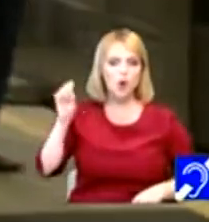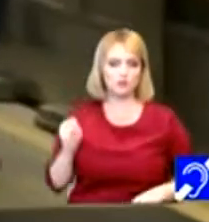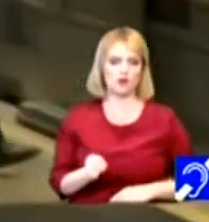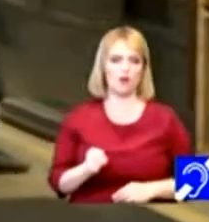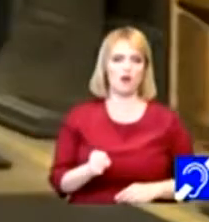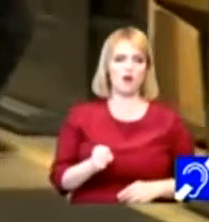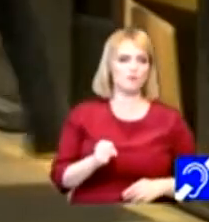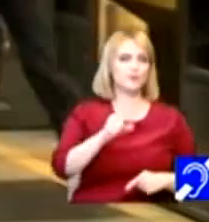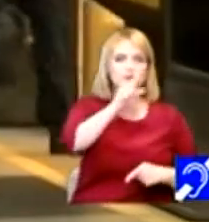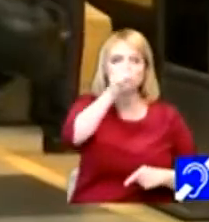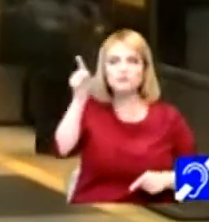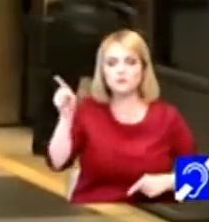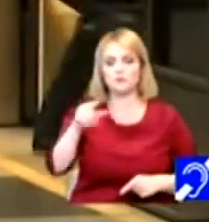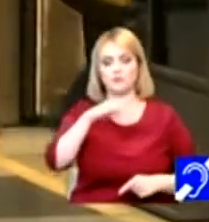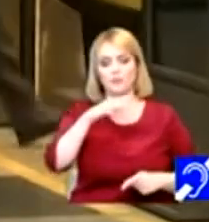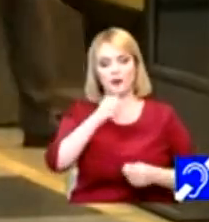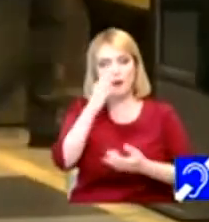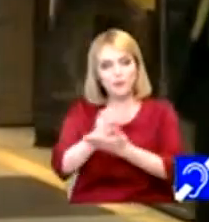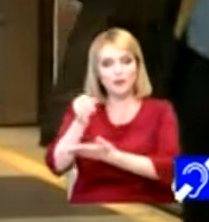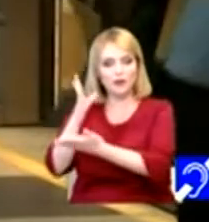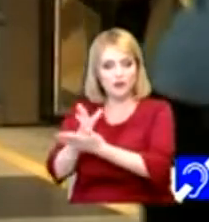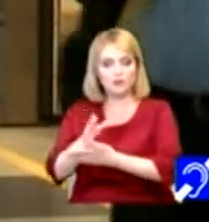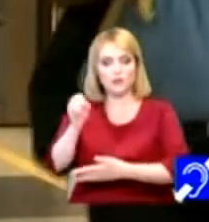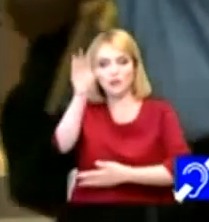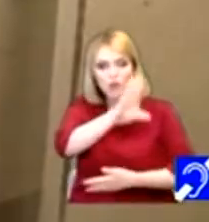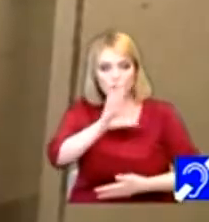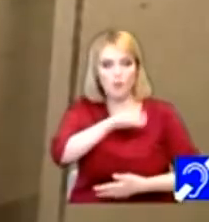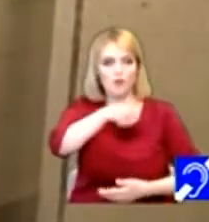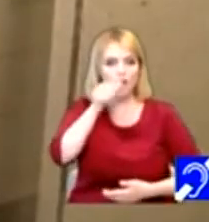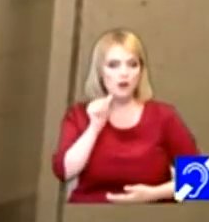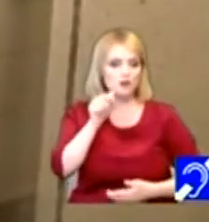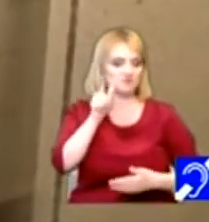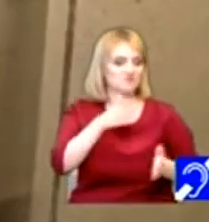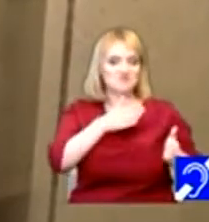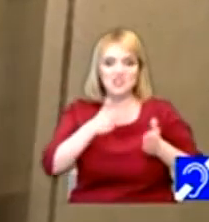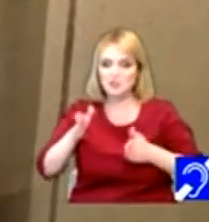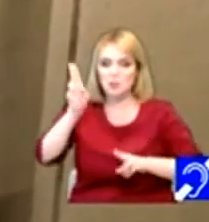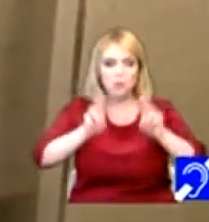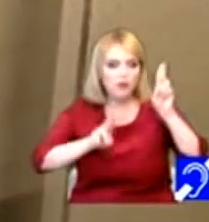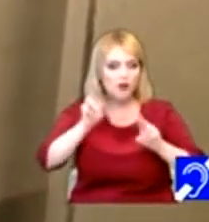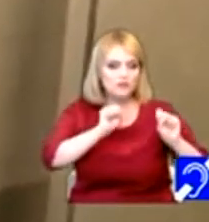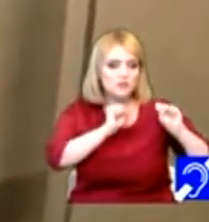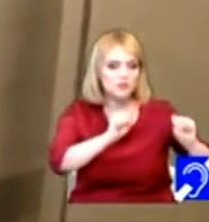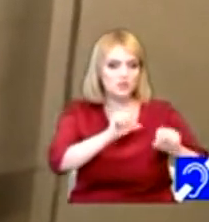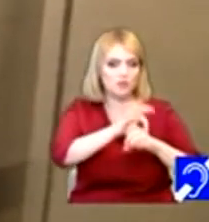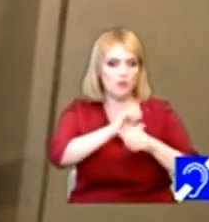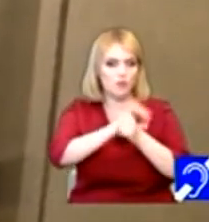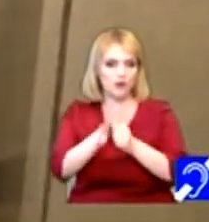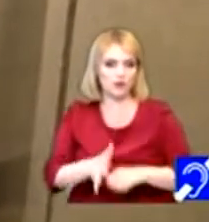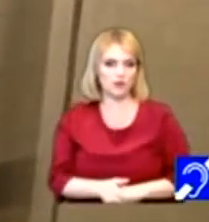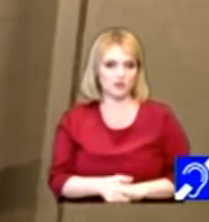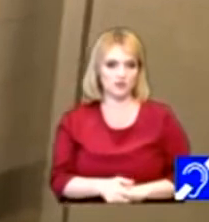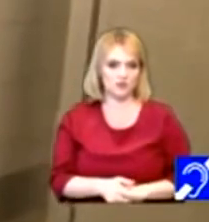infectări, India a devenit a doua țară din lume ca număr de cazuri după Statele Unite. După 6 luni de pauză, a fost reluată circulația cu